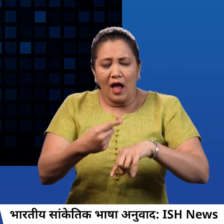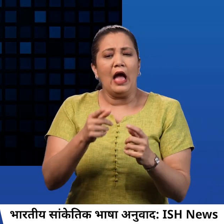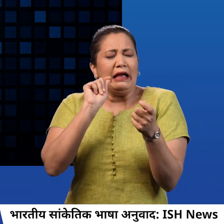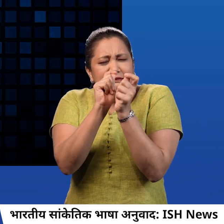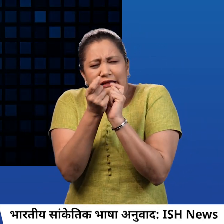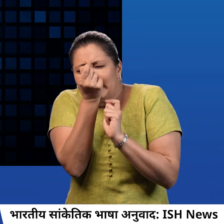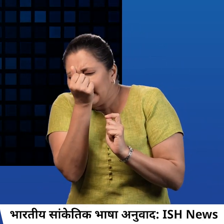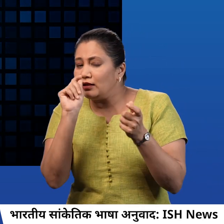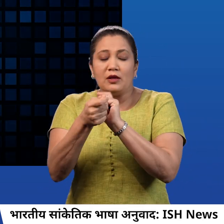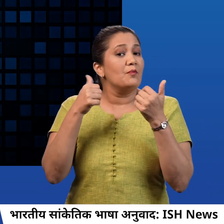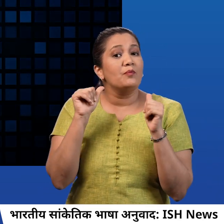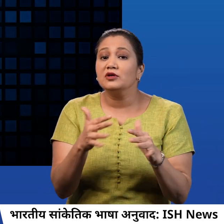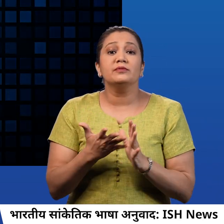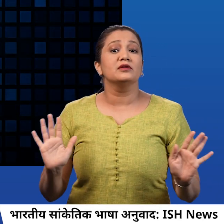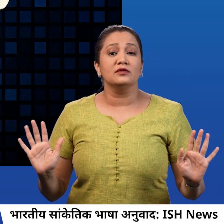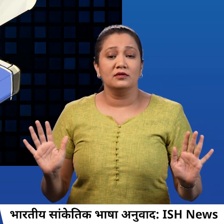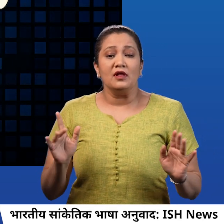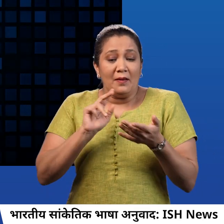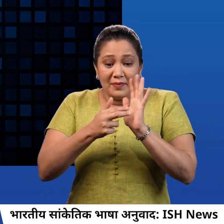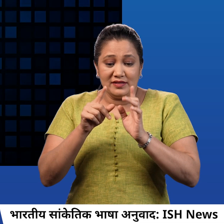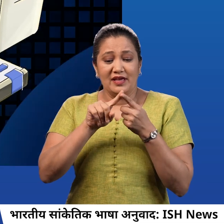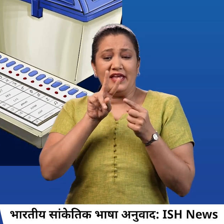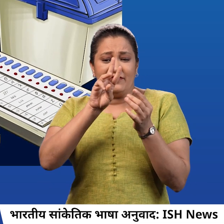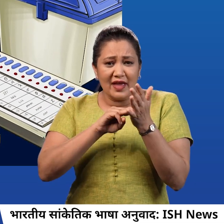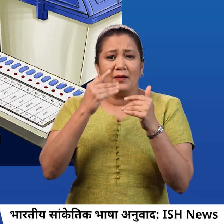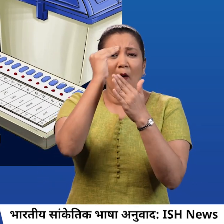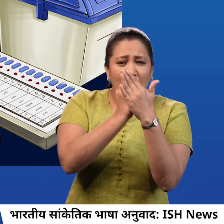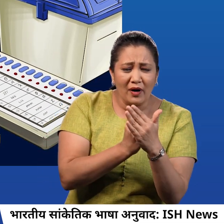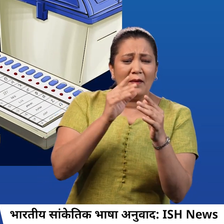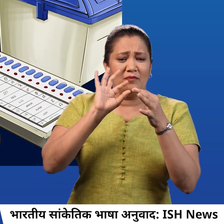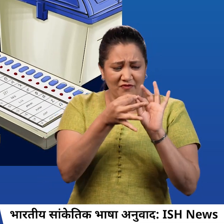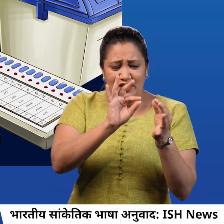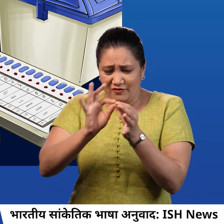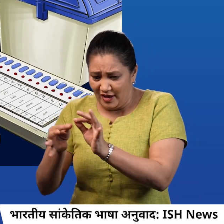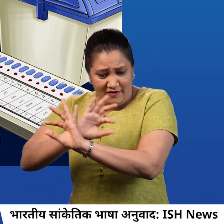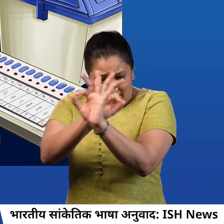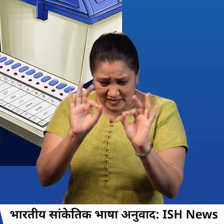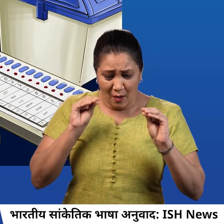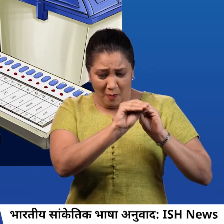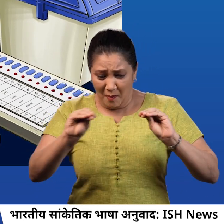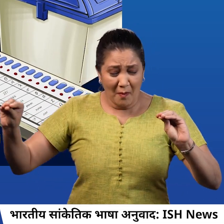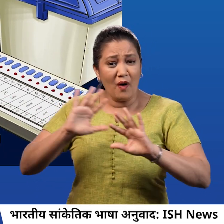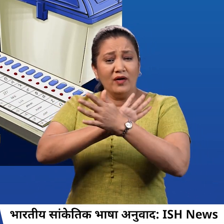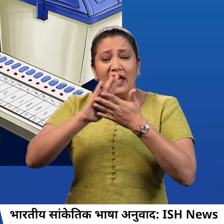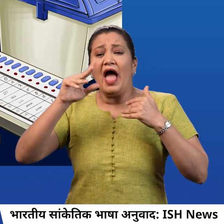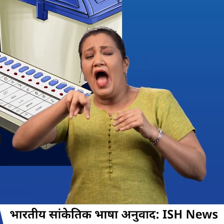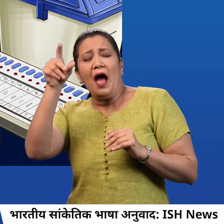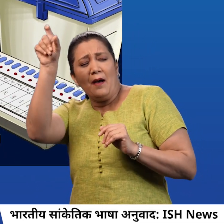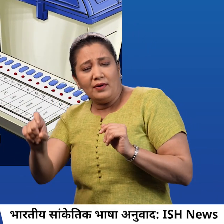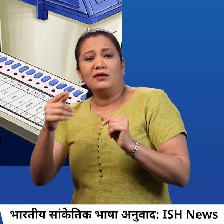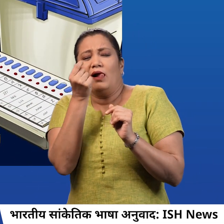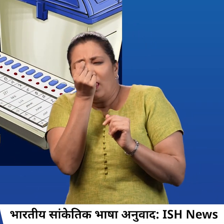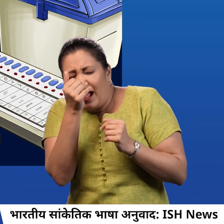त्यानंतर त्यात कोणताही बदल करता येत नाही. म्हणजेच आपल्या EVMची कार्यपद्धती एकदा का निश्चित केली की त्यात